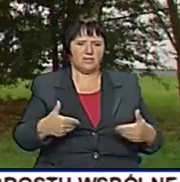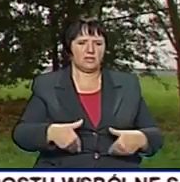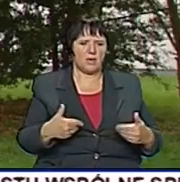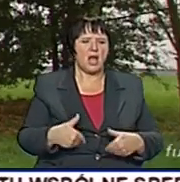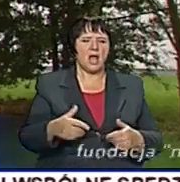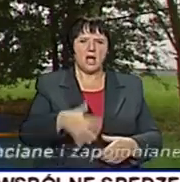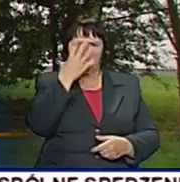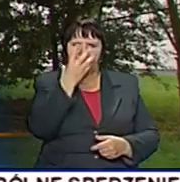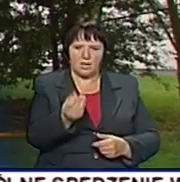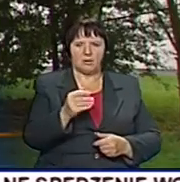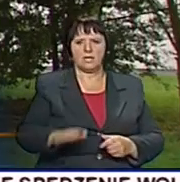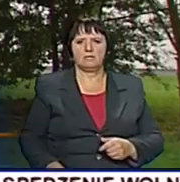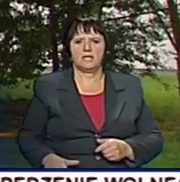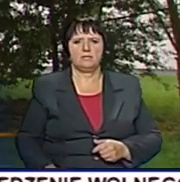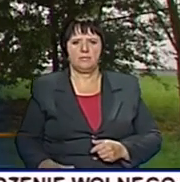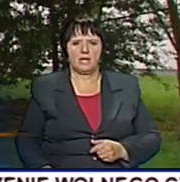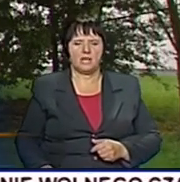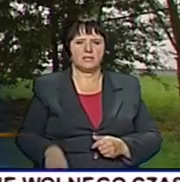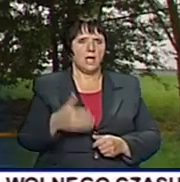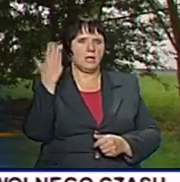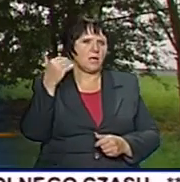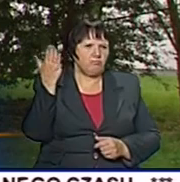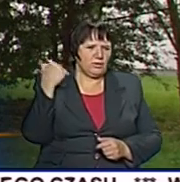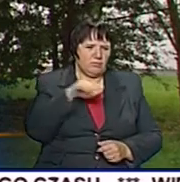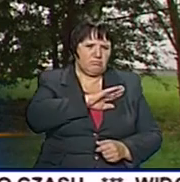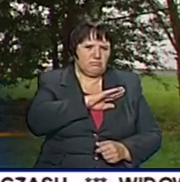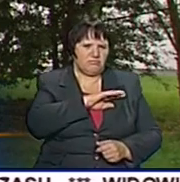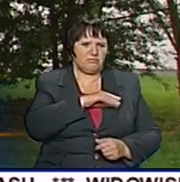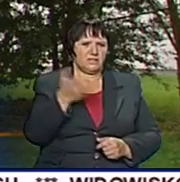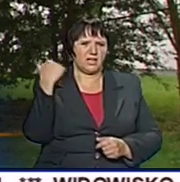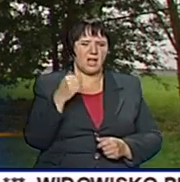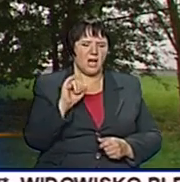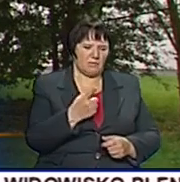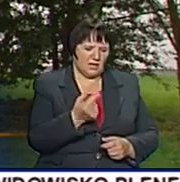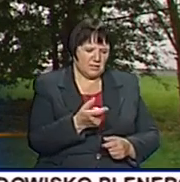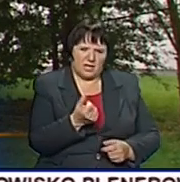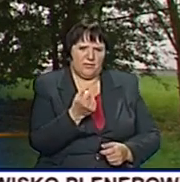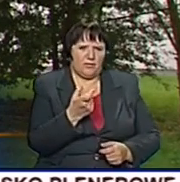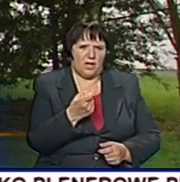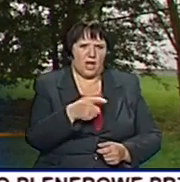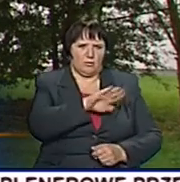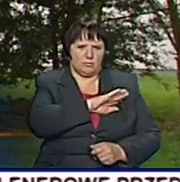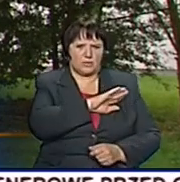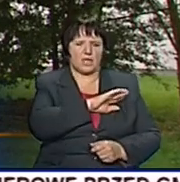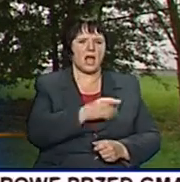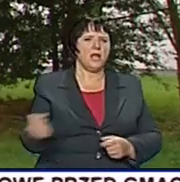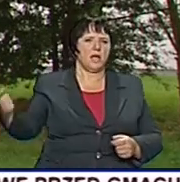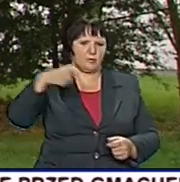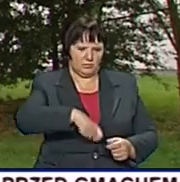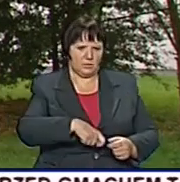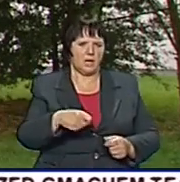Sułek wyglądał, jakby już dawno nie żył, albo jakby miał zaraz umrzeć. Kiedy przyjechał do